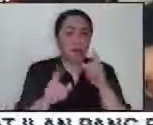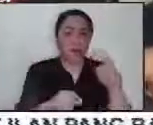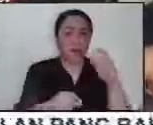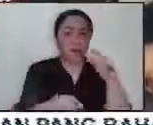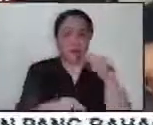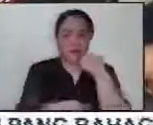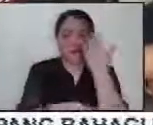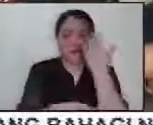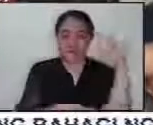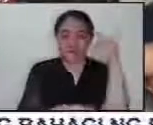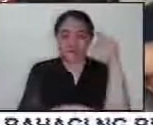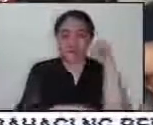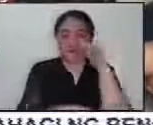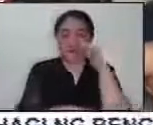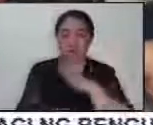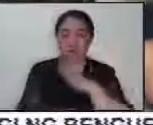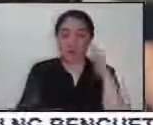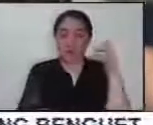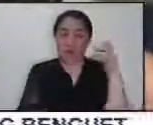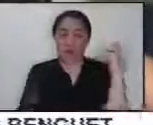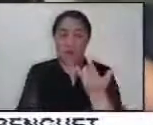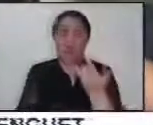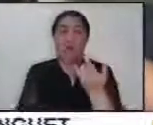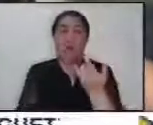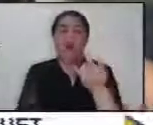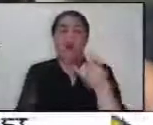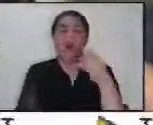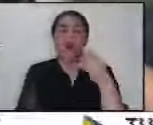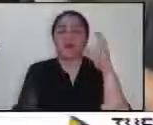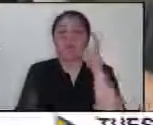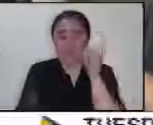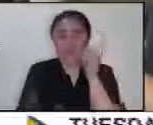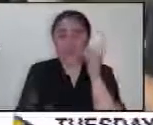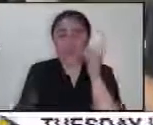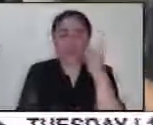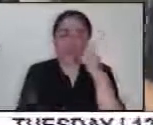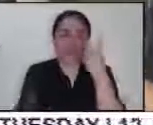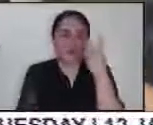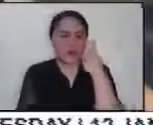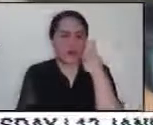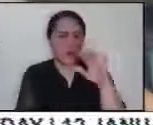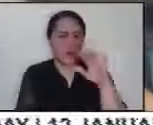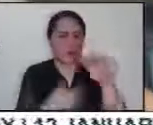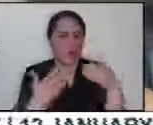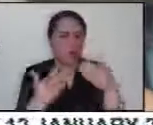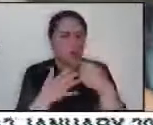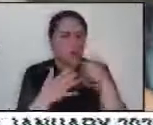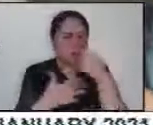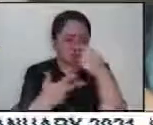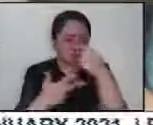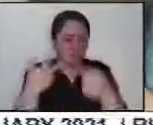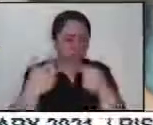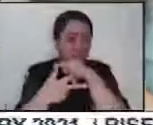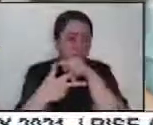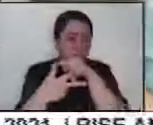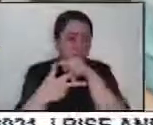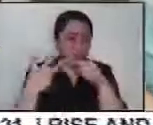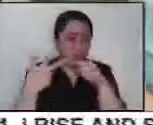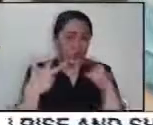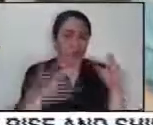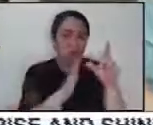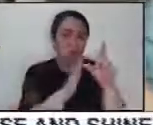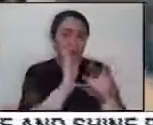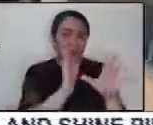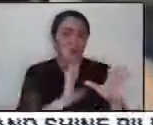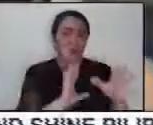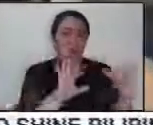clear your name, come with your lawyer. You will have the full protection of the NBI. We will make sure that everything will